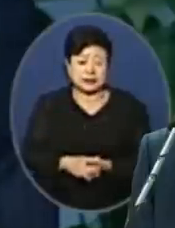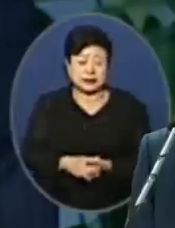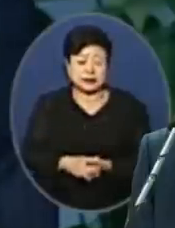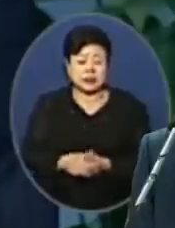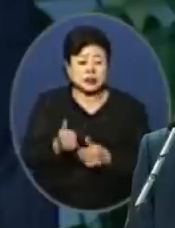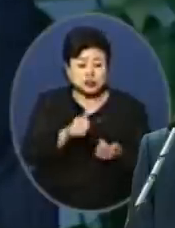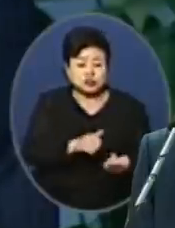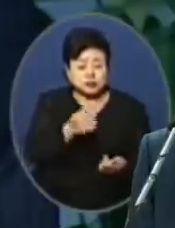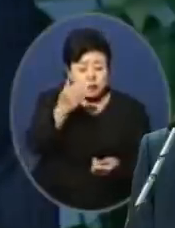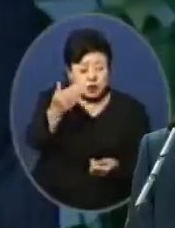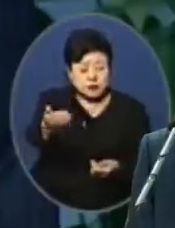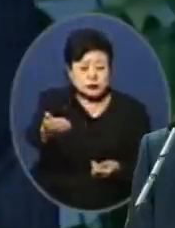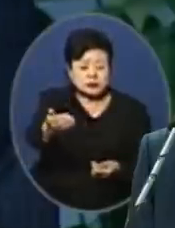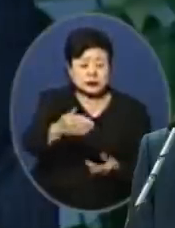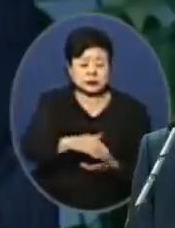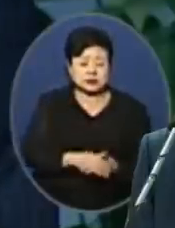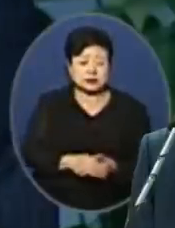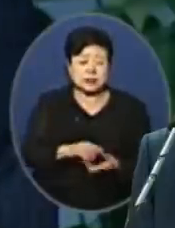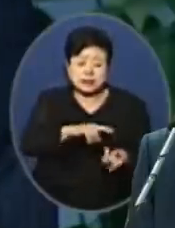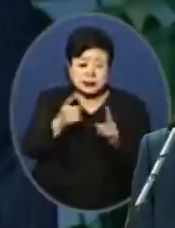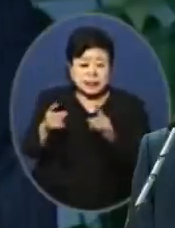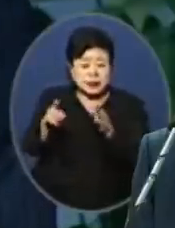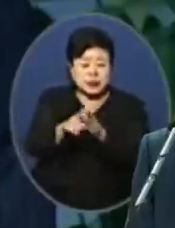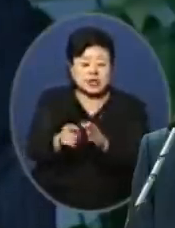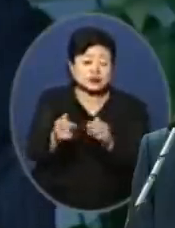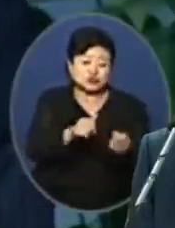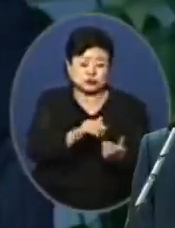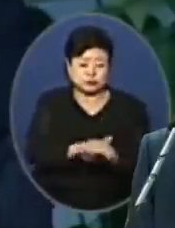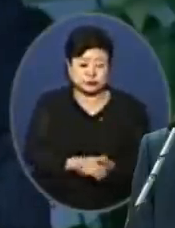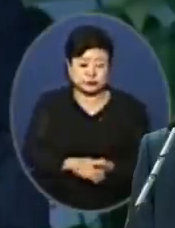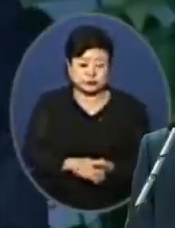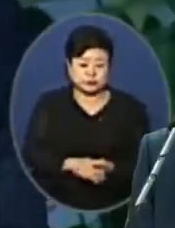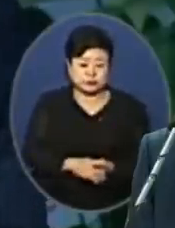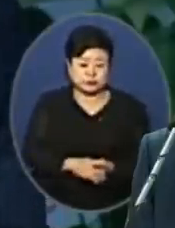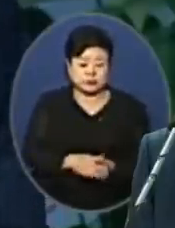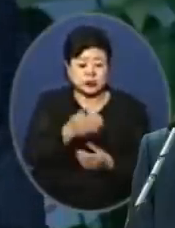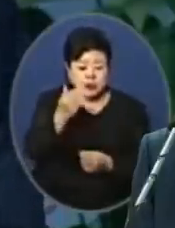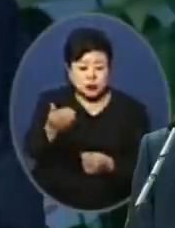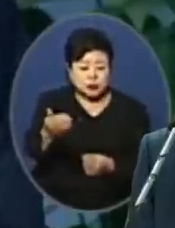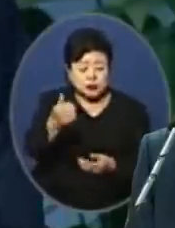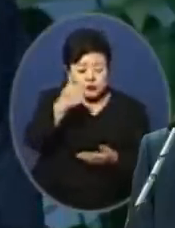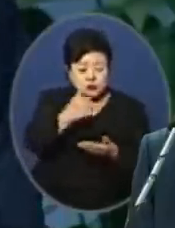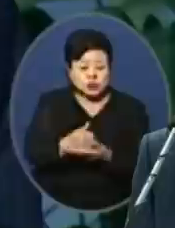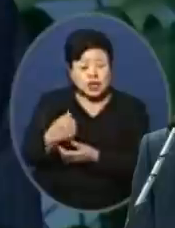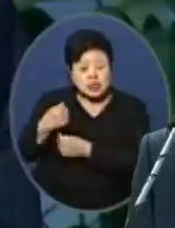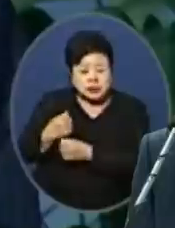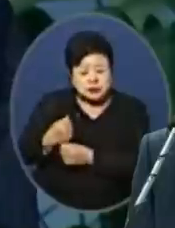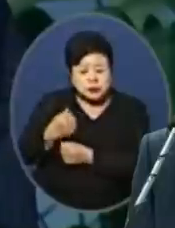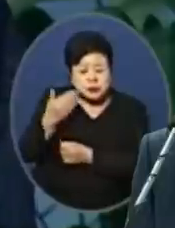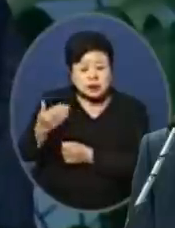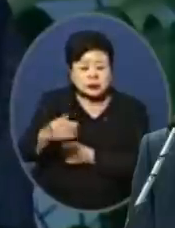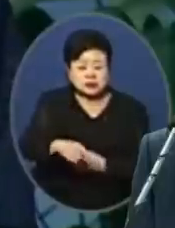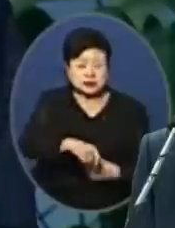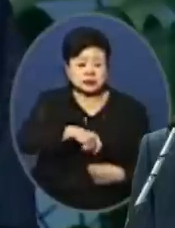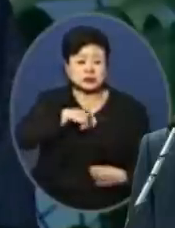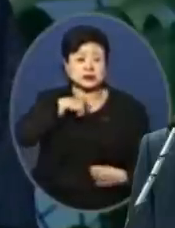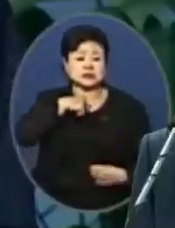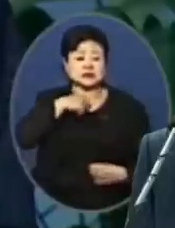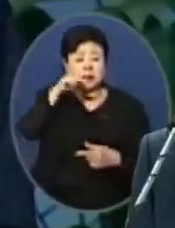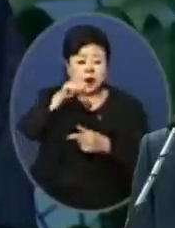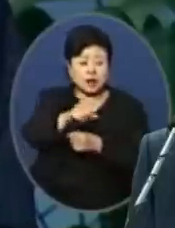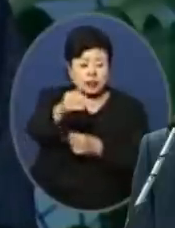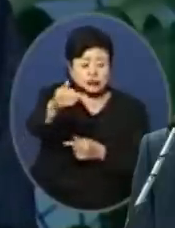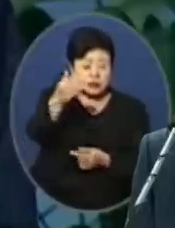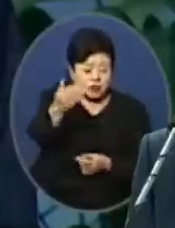그 죽음은 여러분을 살리기 위한 죽음인 것입니다. 여러분의 죄를 짊어지고 당신의 의로움을